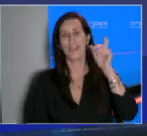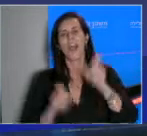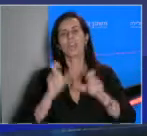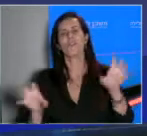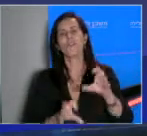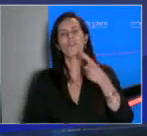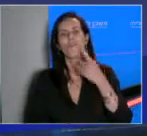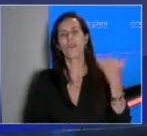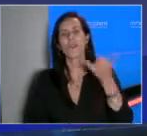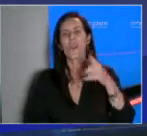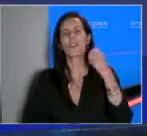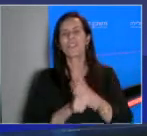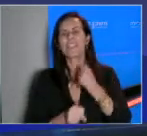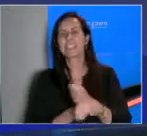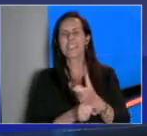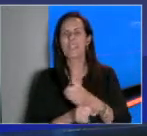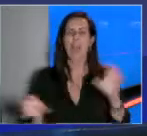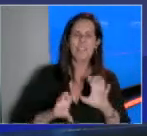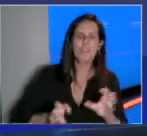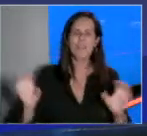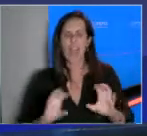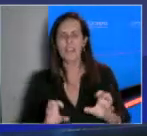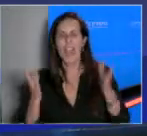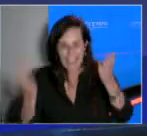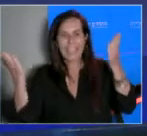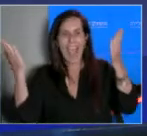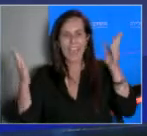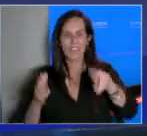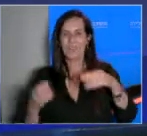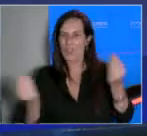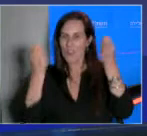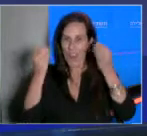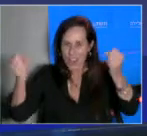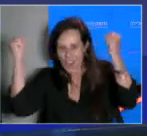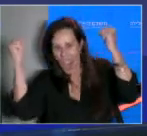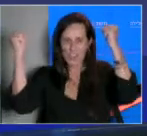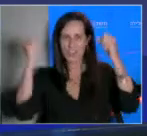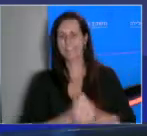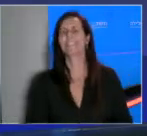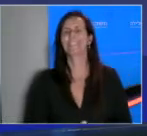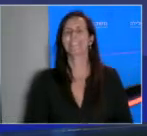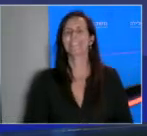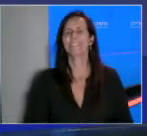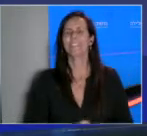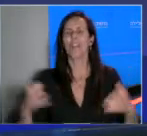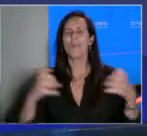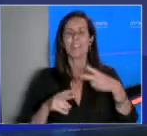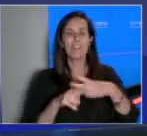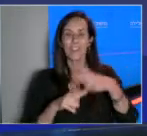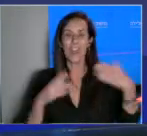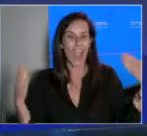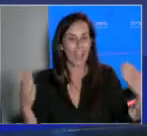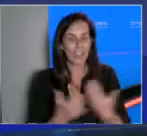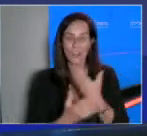אנשים כועסים כי אומרים, כל הזמן אתה עושה אייטמים שהם עצבנים וכו' וכו'. אז הנה, יש לי אייטם טוב, ייי! קואופרטיב ניקיון